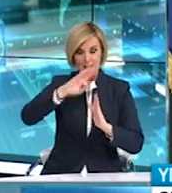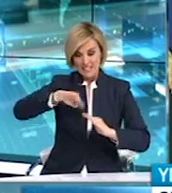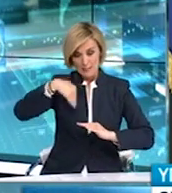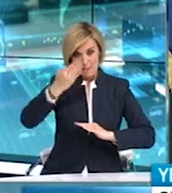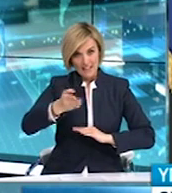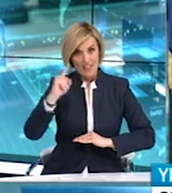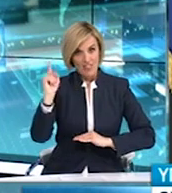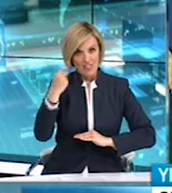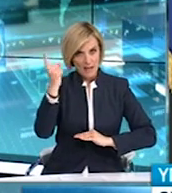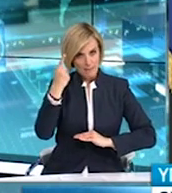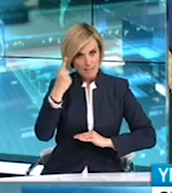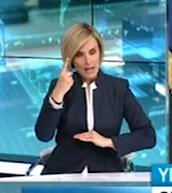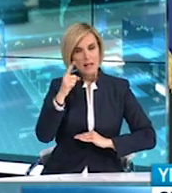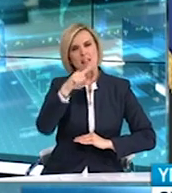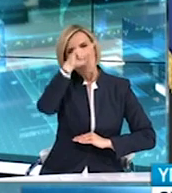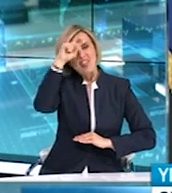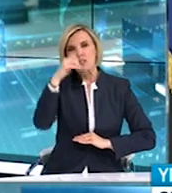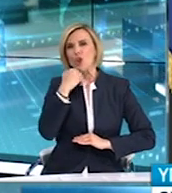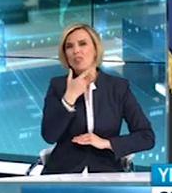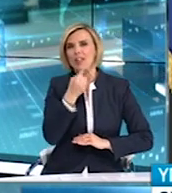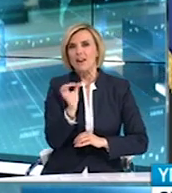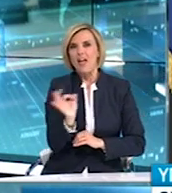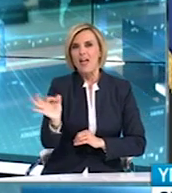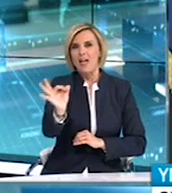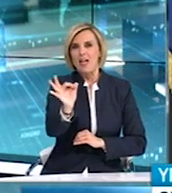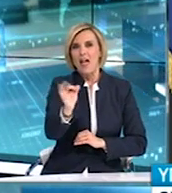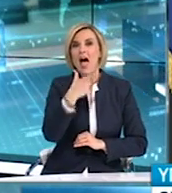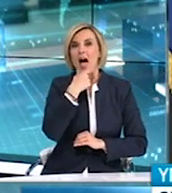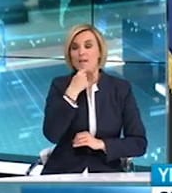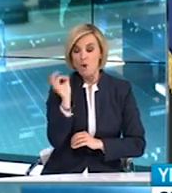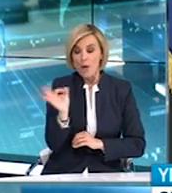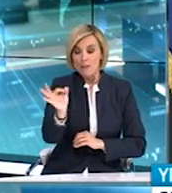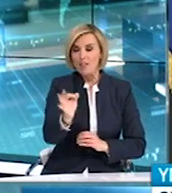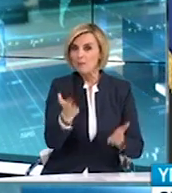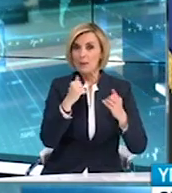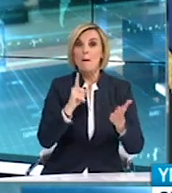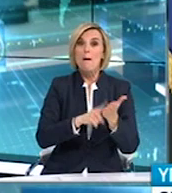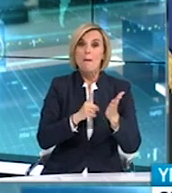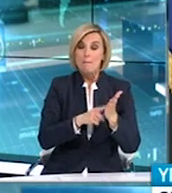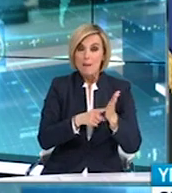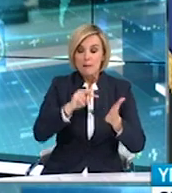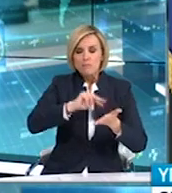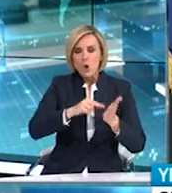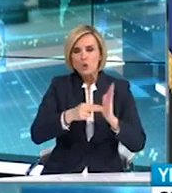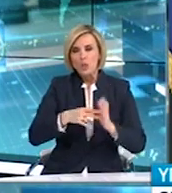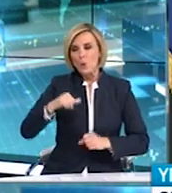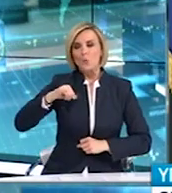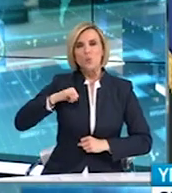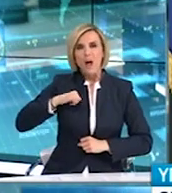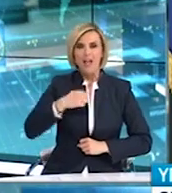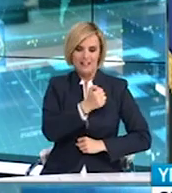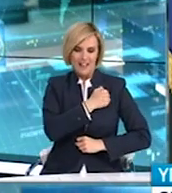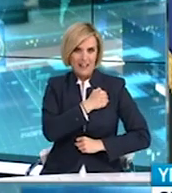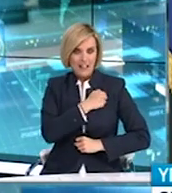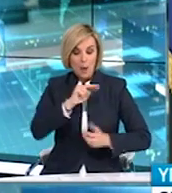δεν ακυρώνει τα μέτρα προστασίας, τα μέτρα υγιεινής, καθαριότητας, ιδιαίτερα όσον αφορά την τουαλέτα, γιατί είδατε